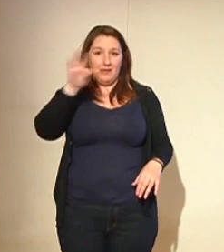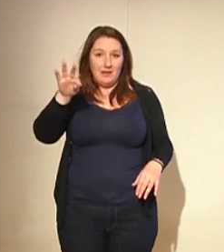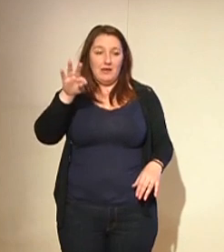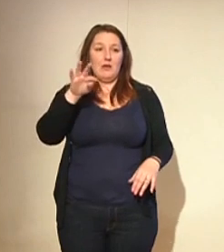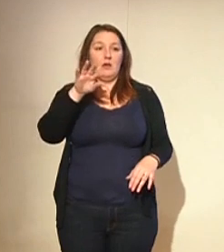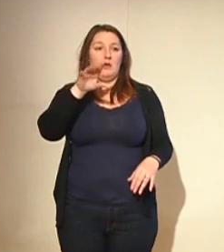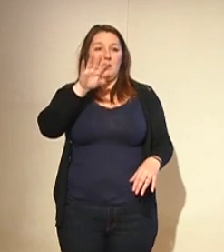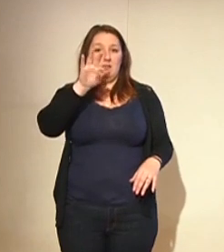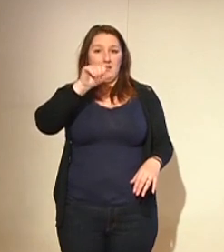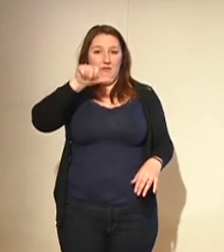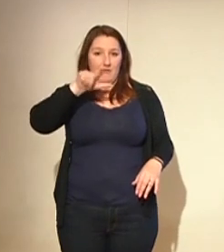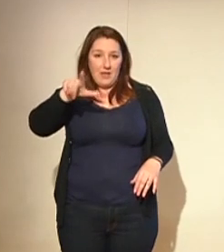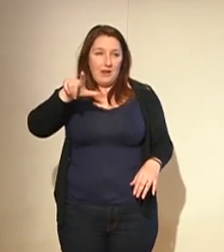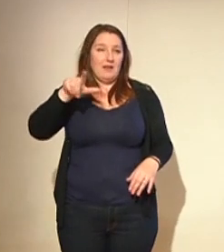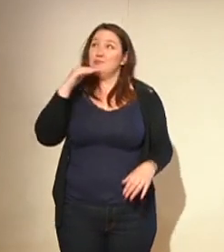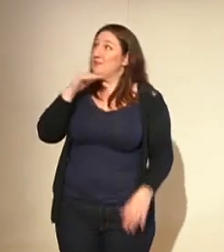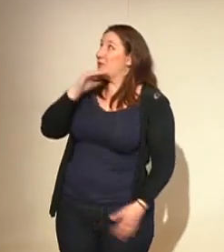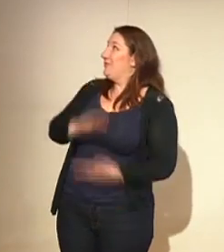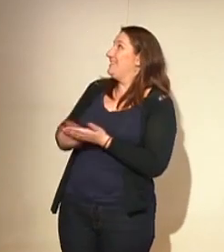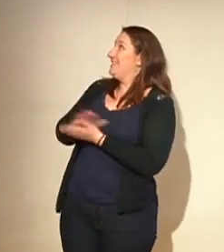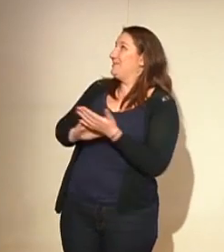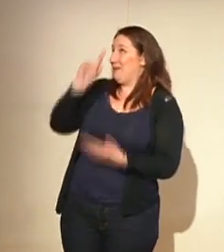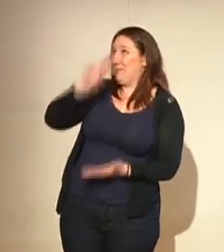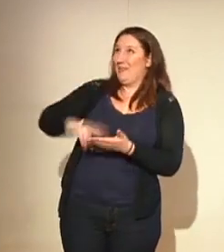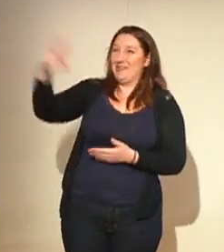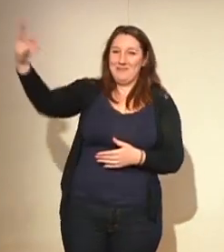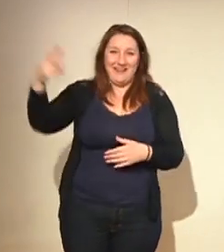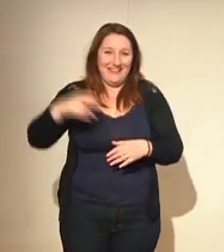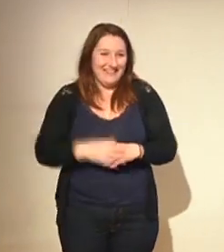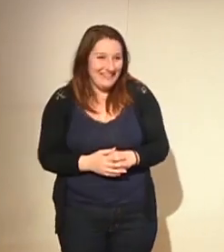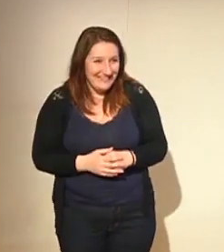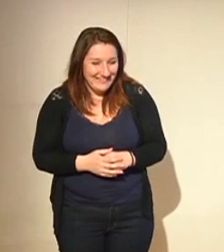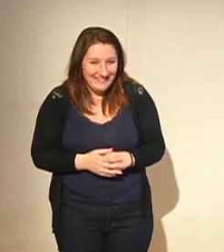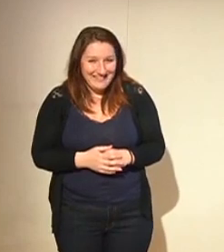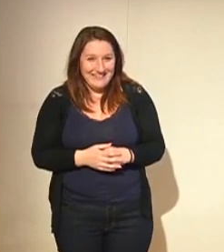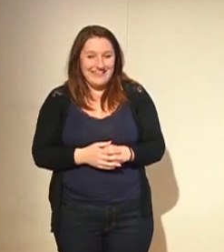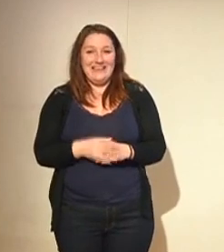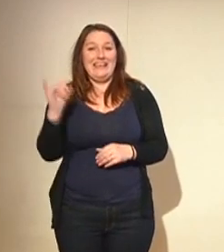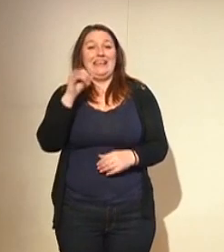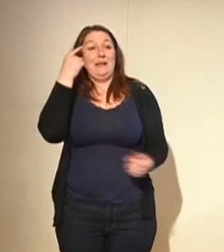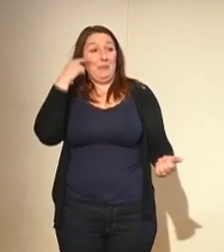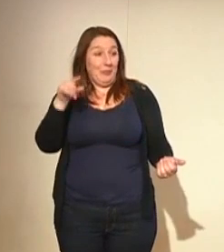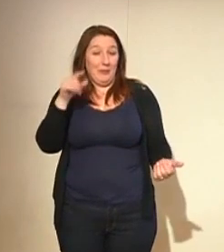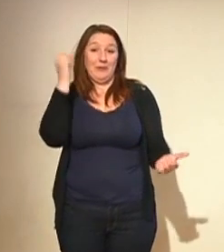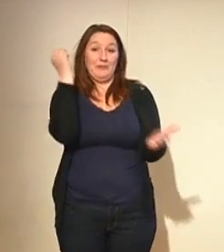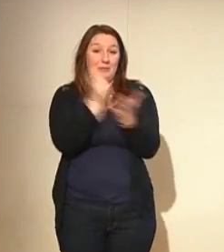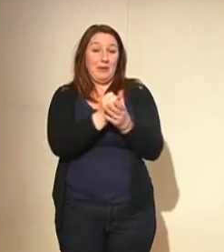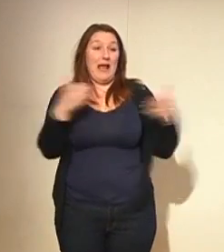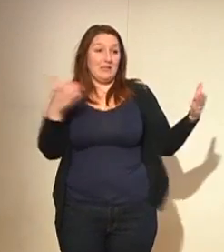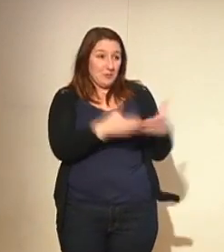Tavel je vais un peu trop vite là excusez-moi pour la traduction donc qui est pour